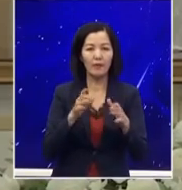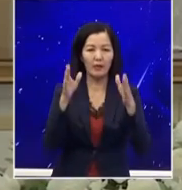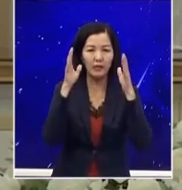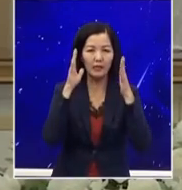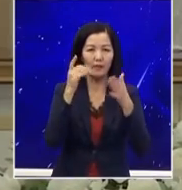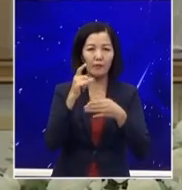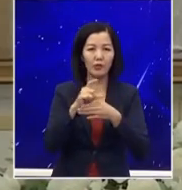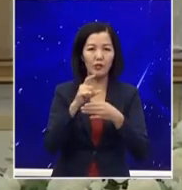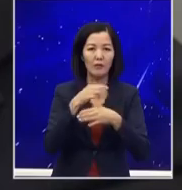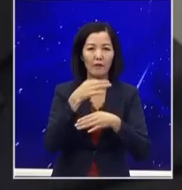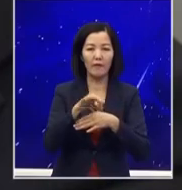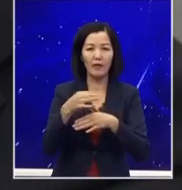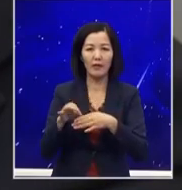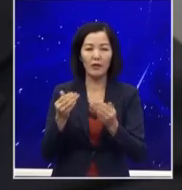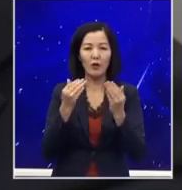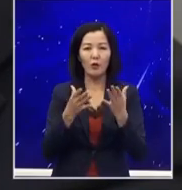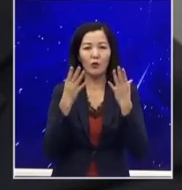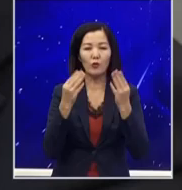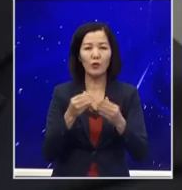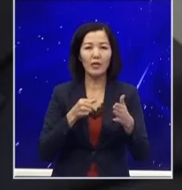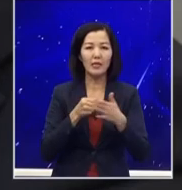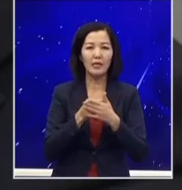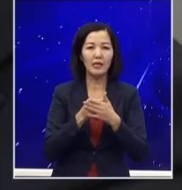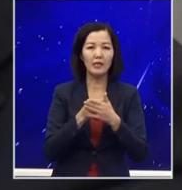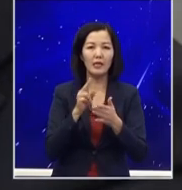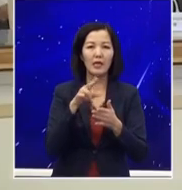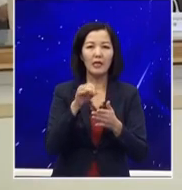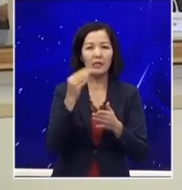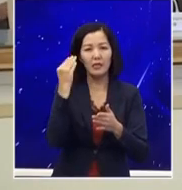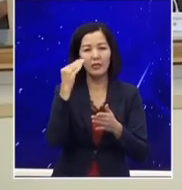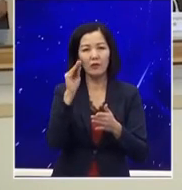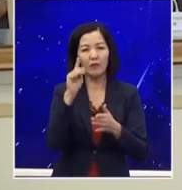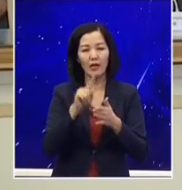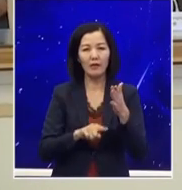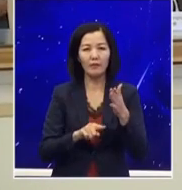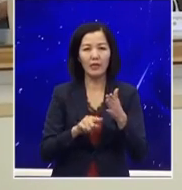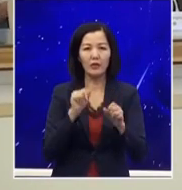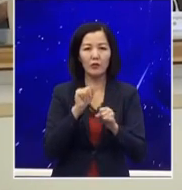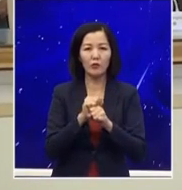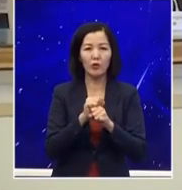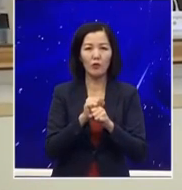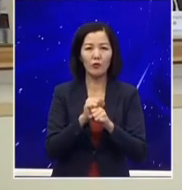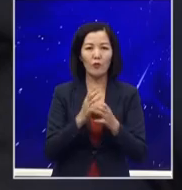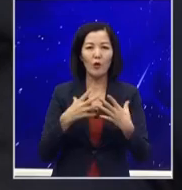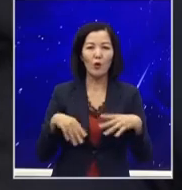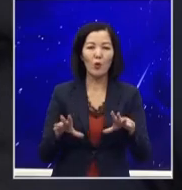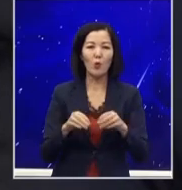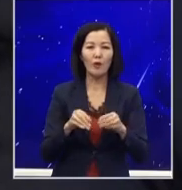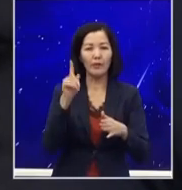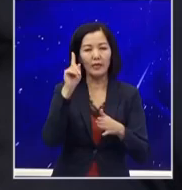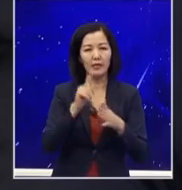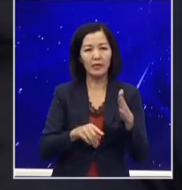мен оның филиалдары. Олар бүгінге дейін аймақта деструктивті діни ағымдардың таралуына тосқауыл болып, қоғамда діни